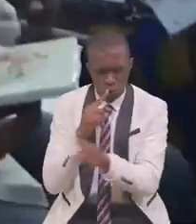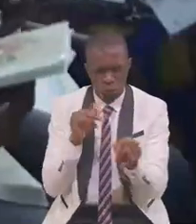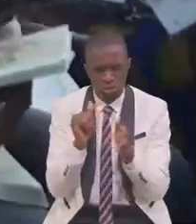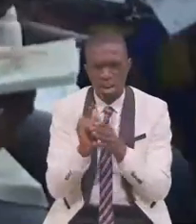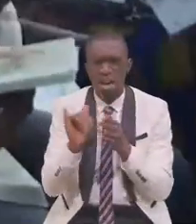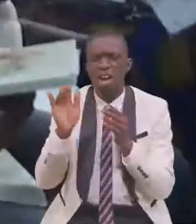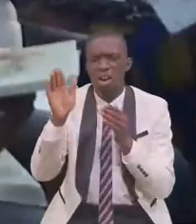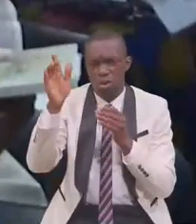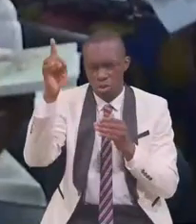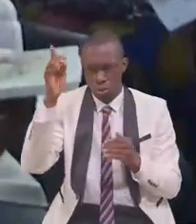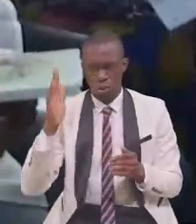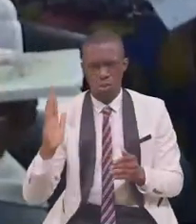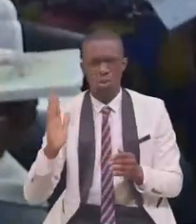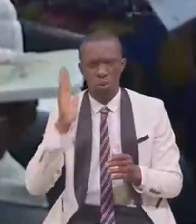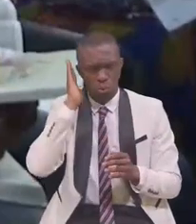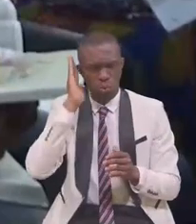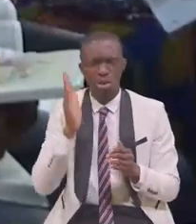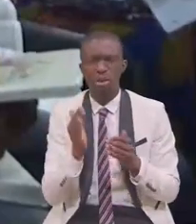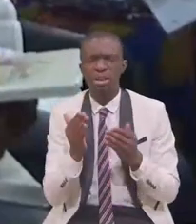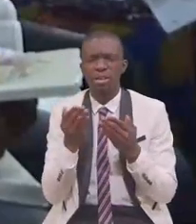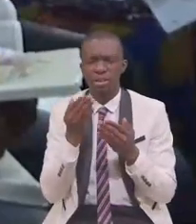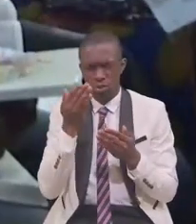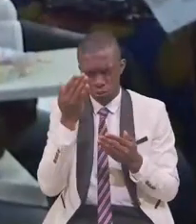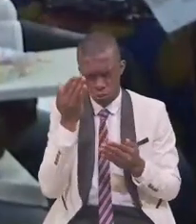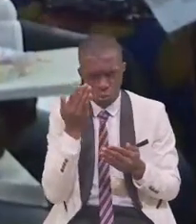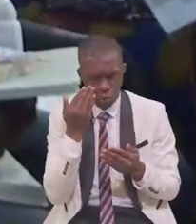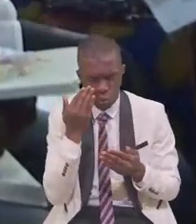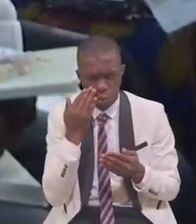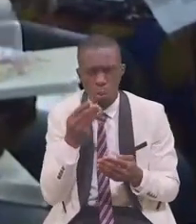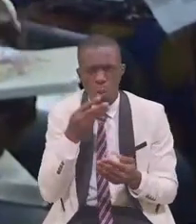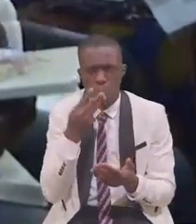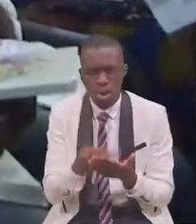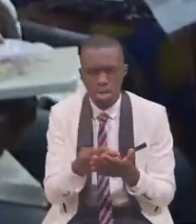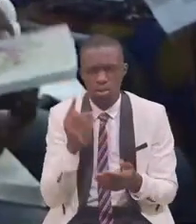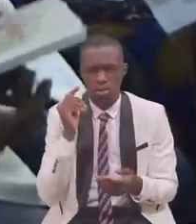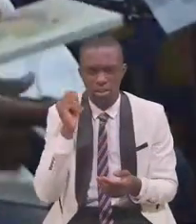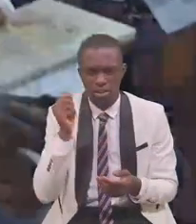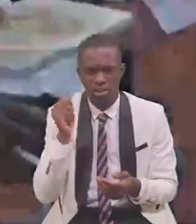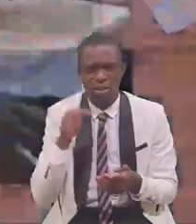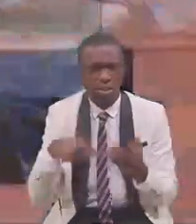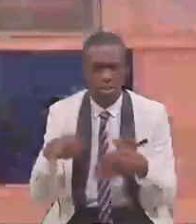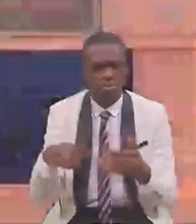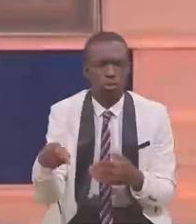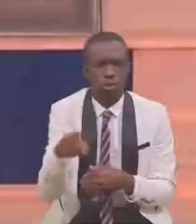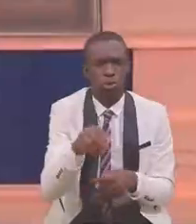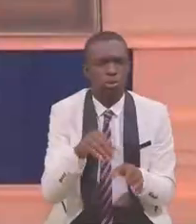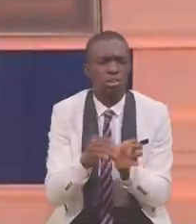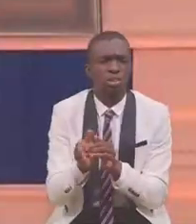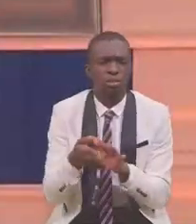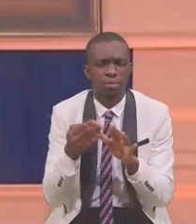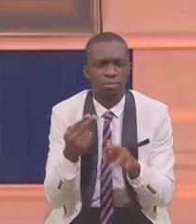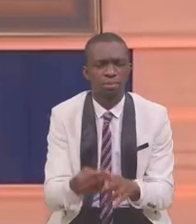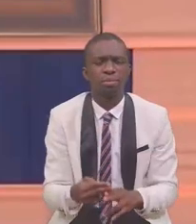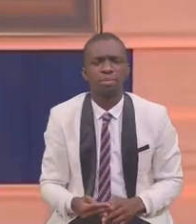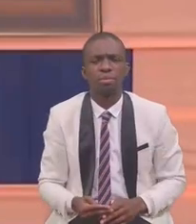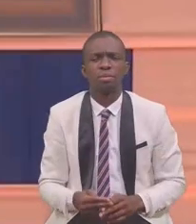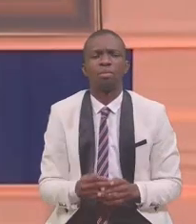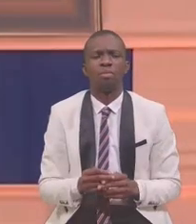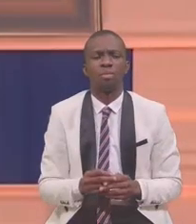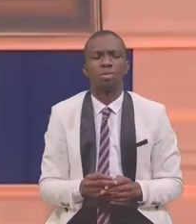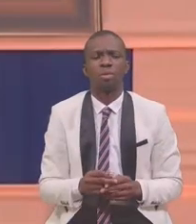Le Seigneur Jésus-Christ rendra témoignage de vous. Allons au Proverbe 29.